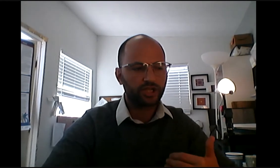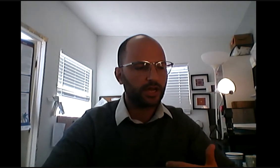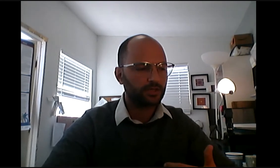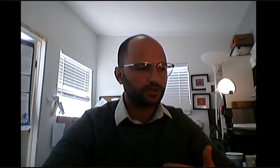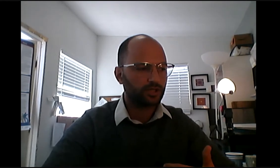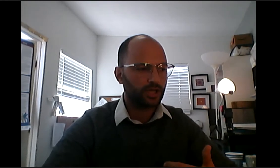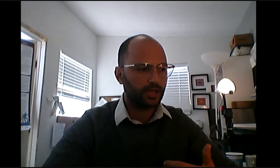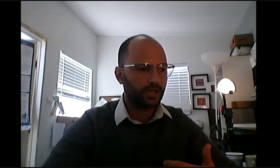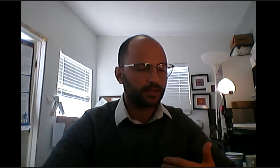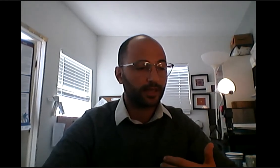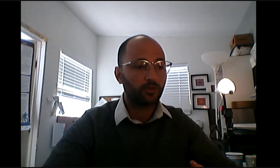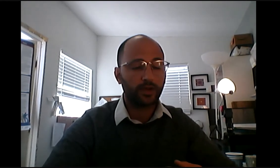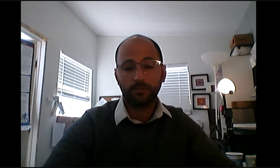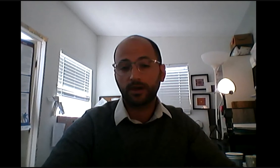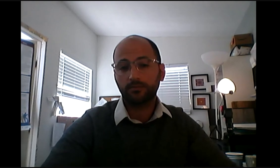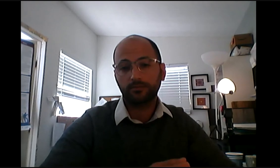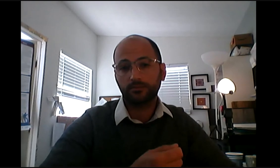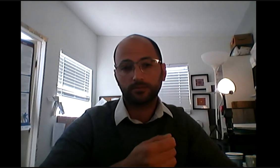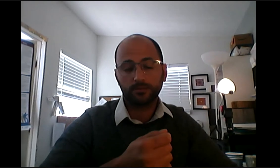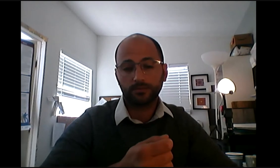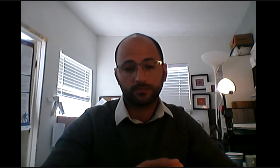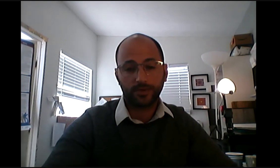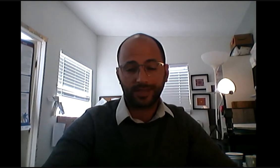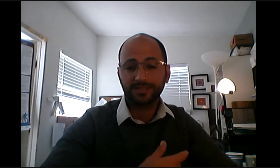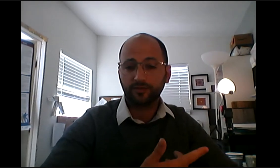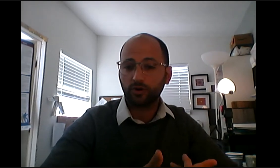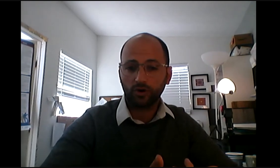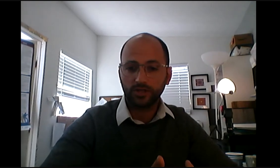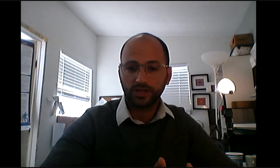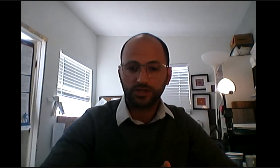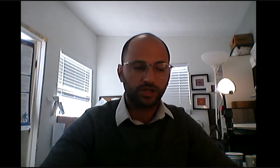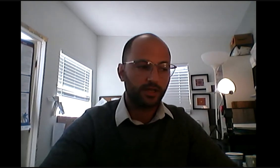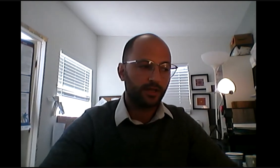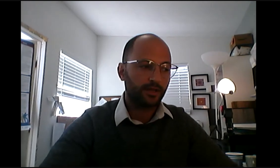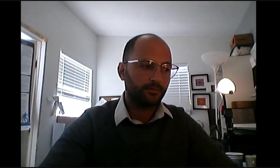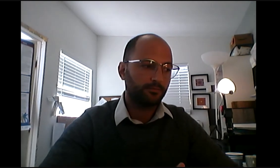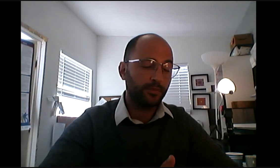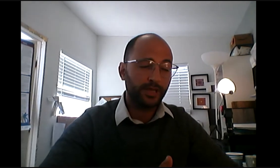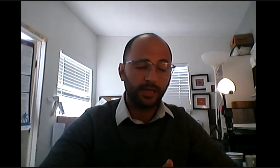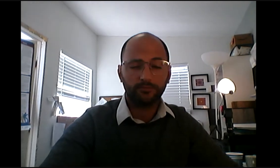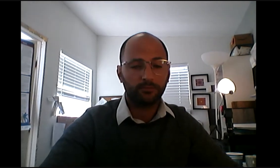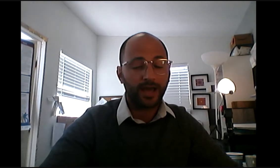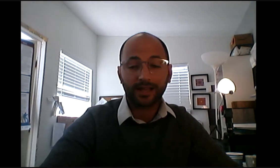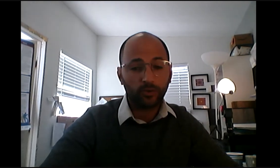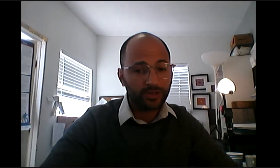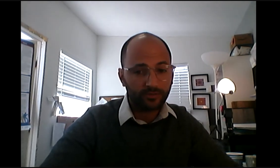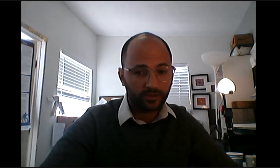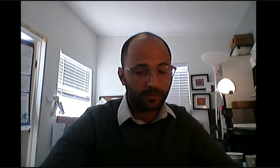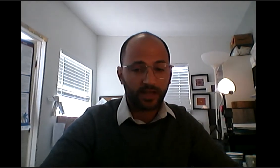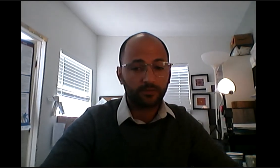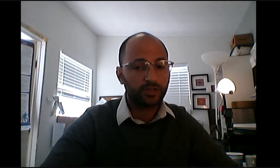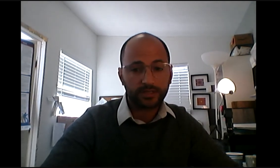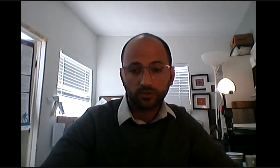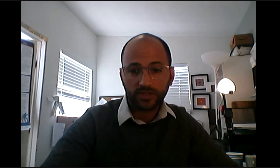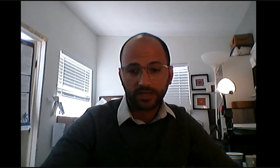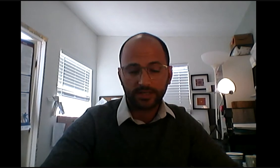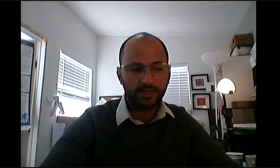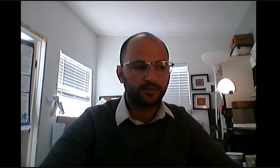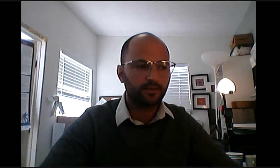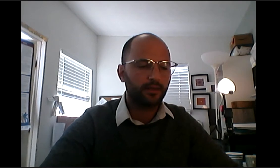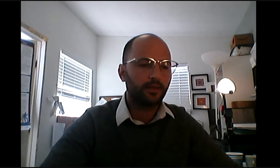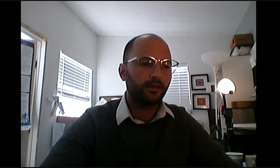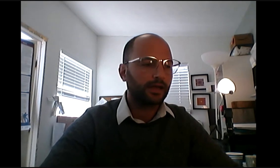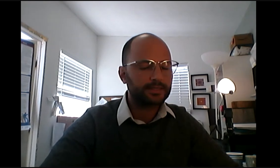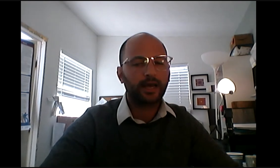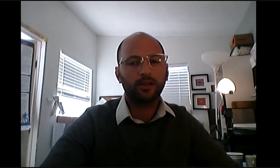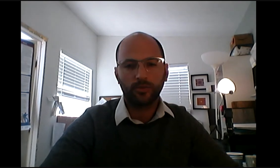ופשוט ההרגשה הזאת שהתחלנו לקבל כסף כל חודש, ממעט מאוד עבודה, מעט מאוד התעסקות